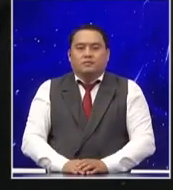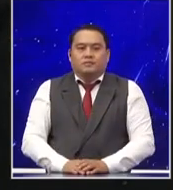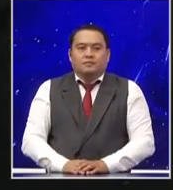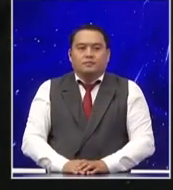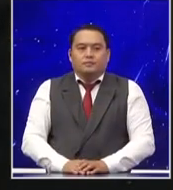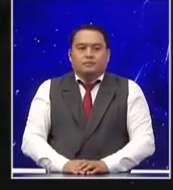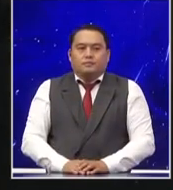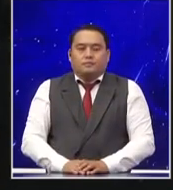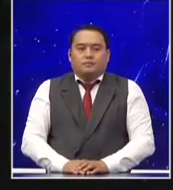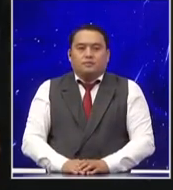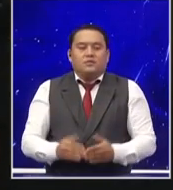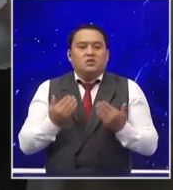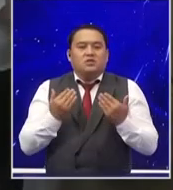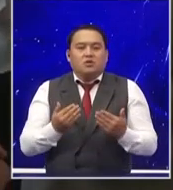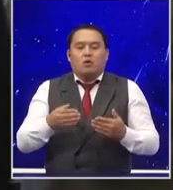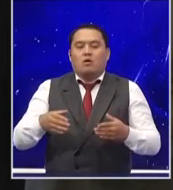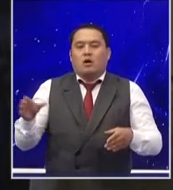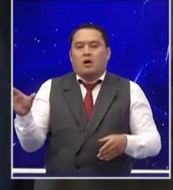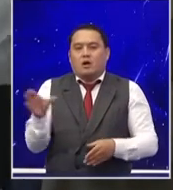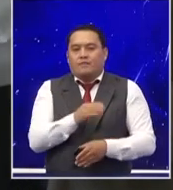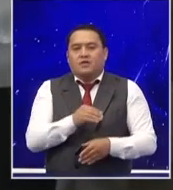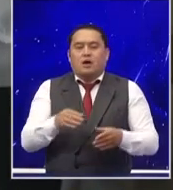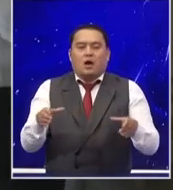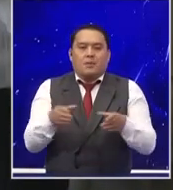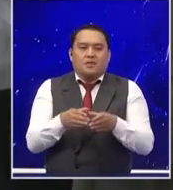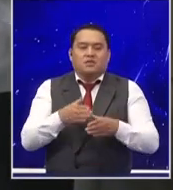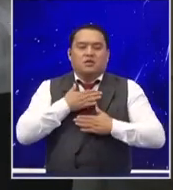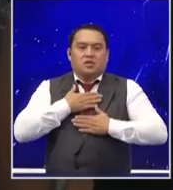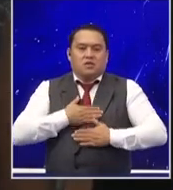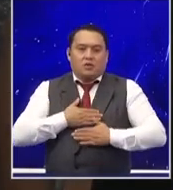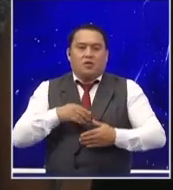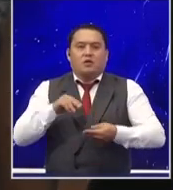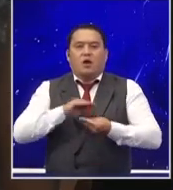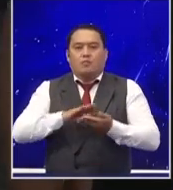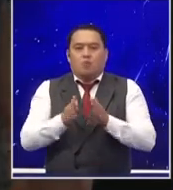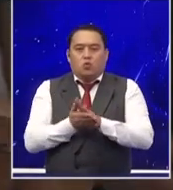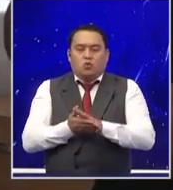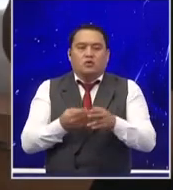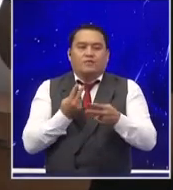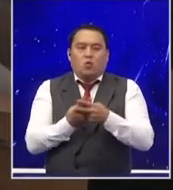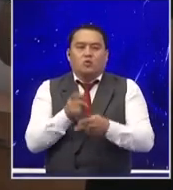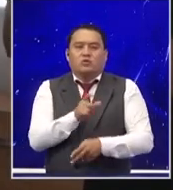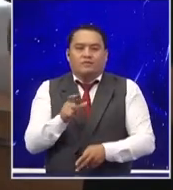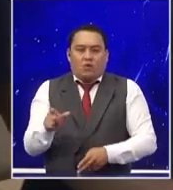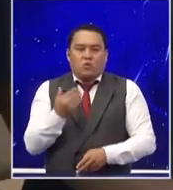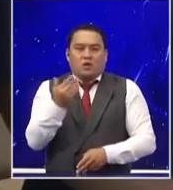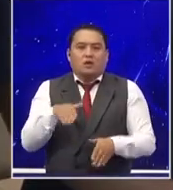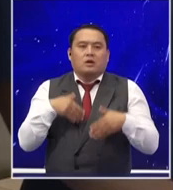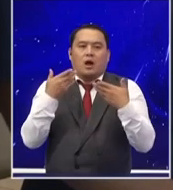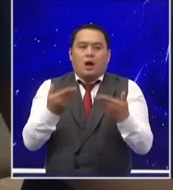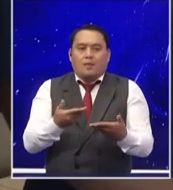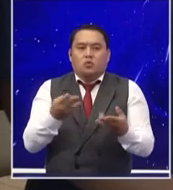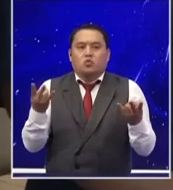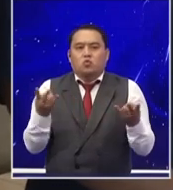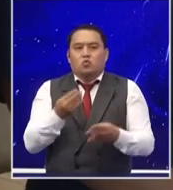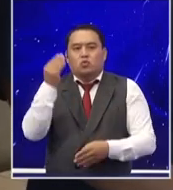учреждения в целом член республиканской мониторинговые группы остались довольны условиями содержания осужденных однако дали ряд рекомендации которые